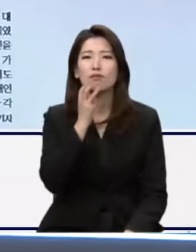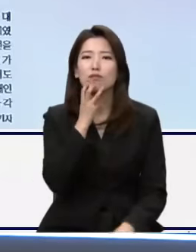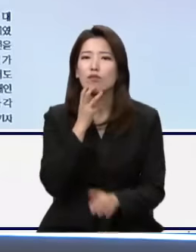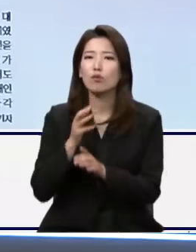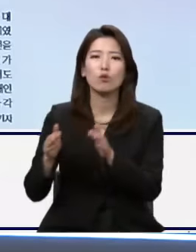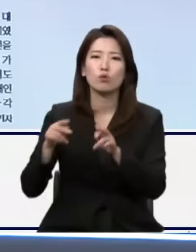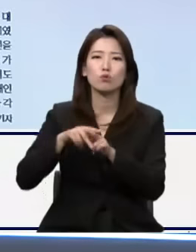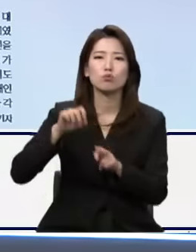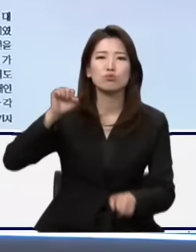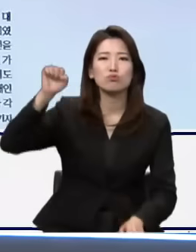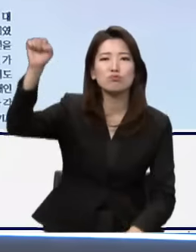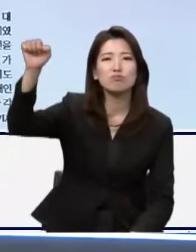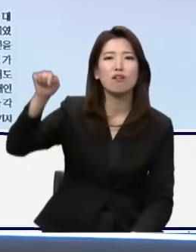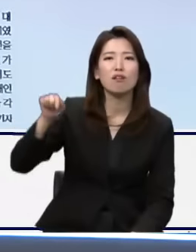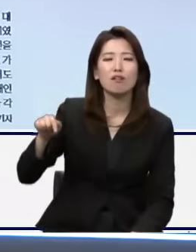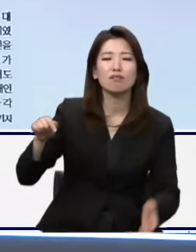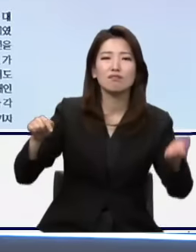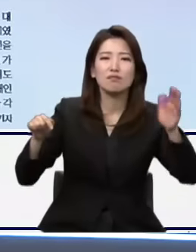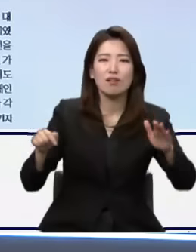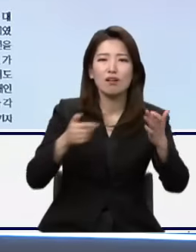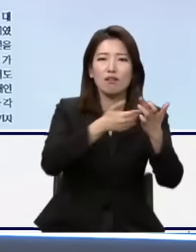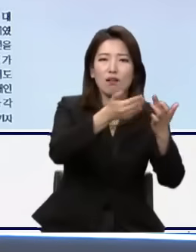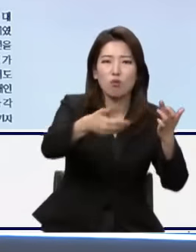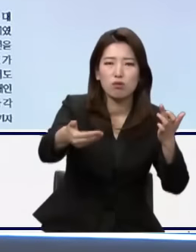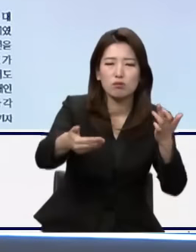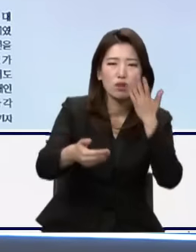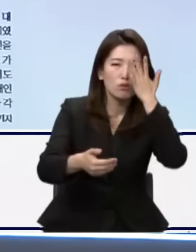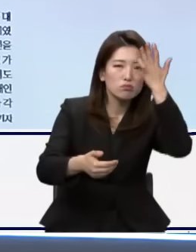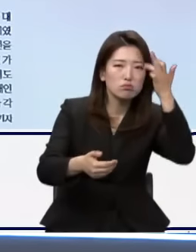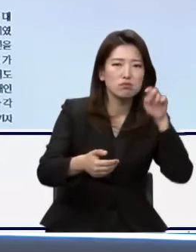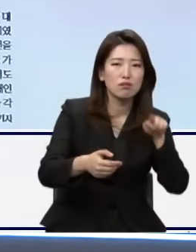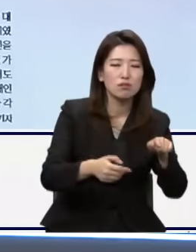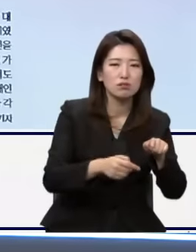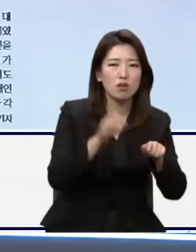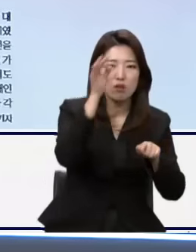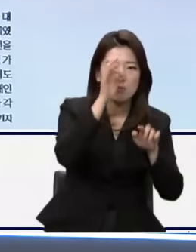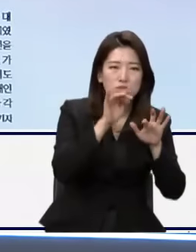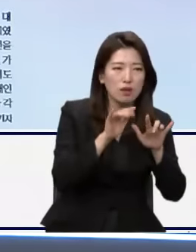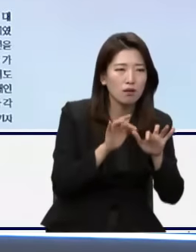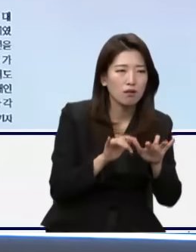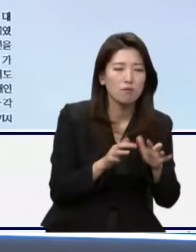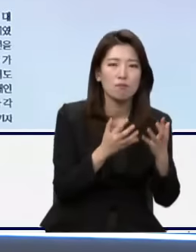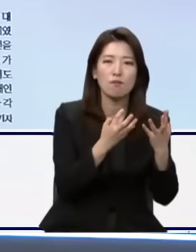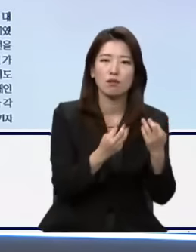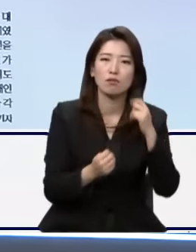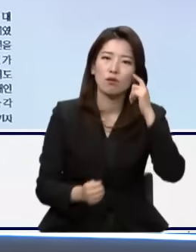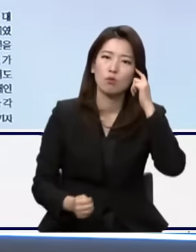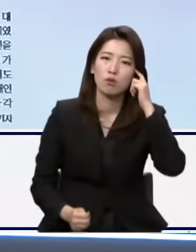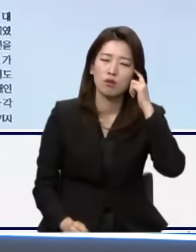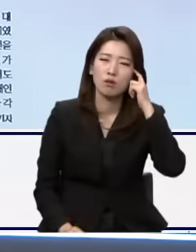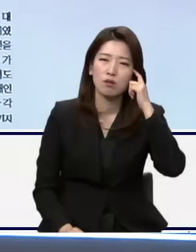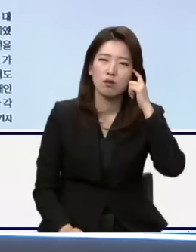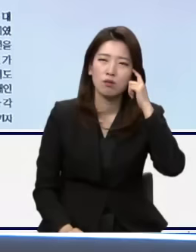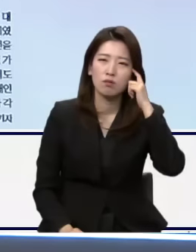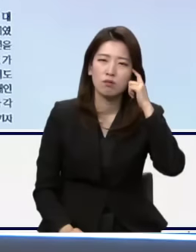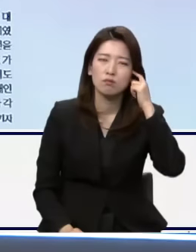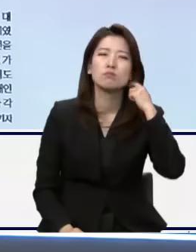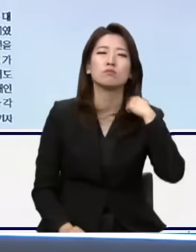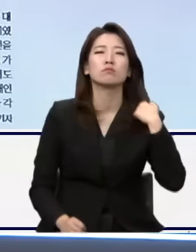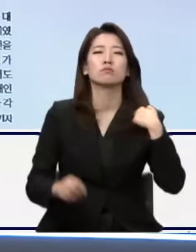지역에서 더 많이 검색을 했더라라는 겁니다이 얘기인 즉슨 전국적인